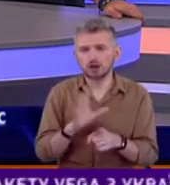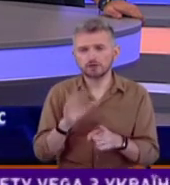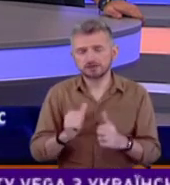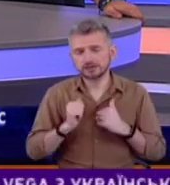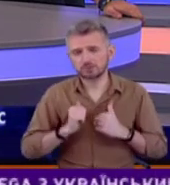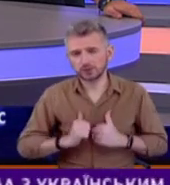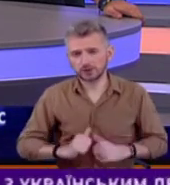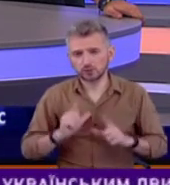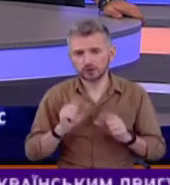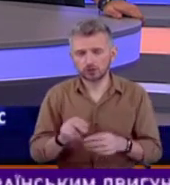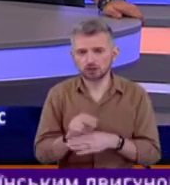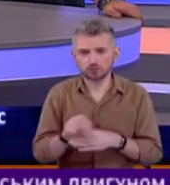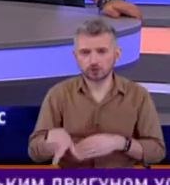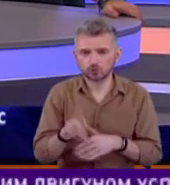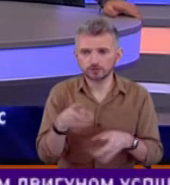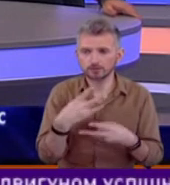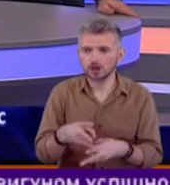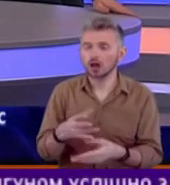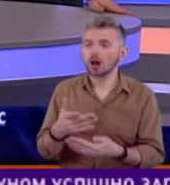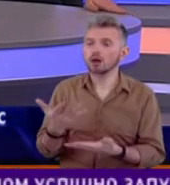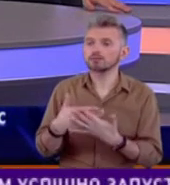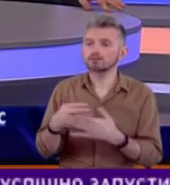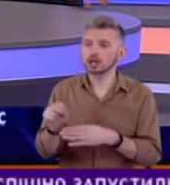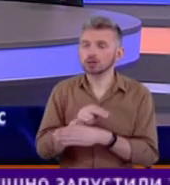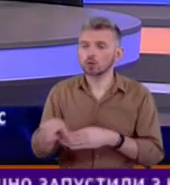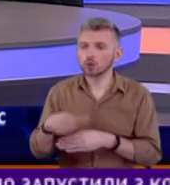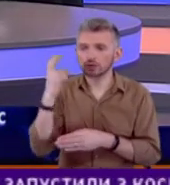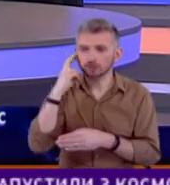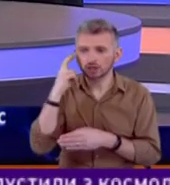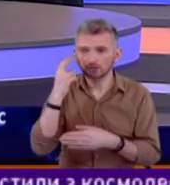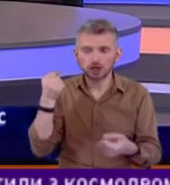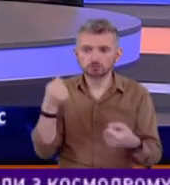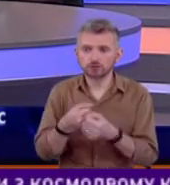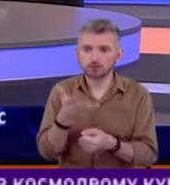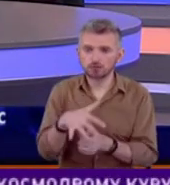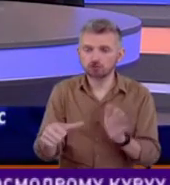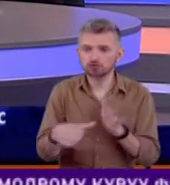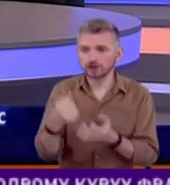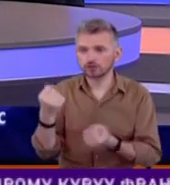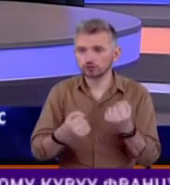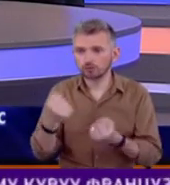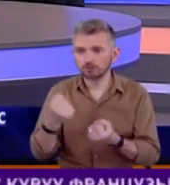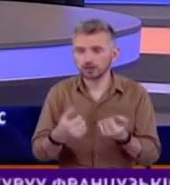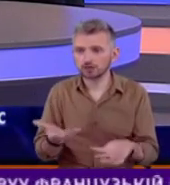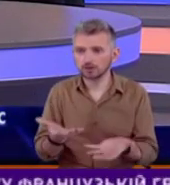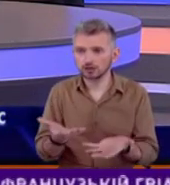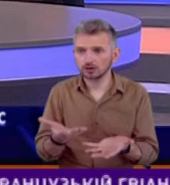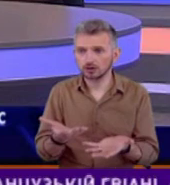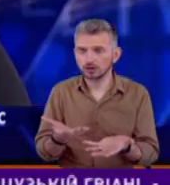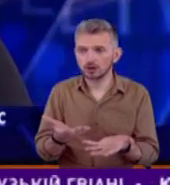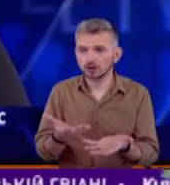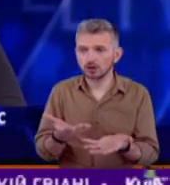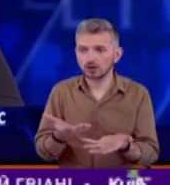низенько. Крісна ситуація, коли ремонт дороги, наприклад, в Києві, і розбиваються 5-6 автомобілів, відбивають себе поддони, вихлопні труби,